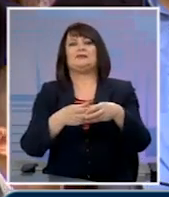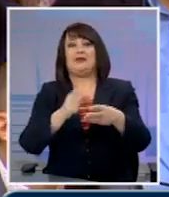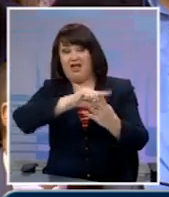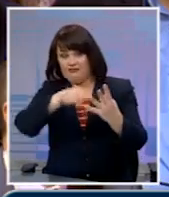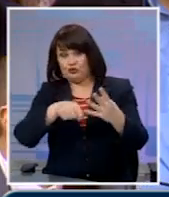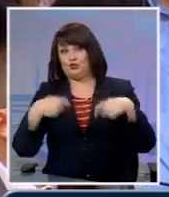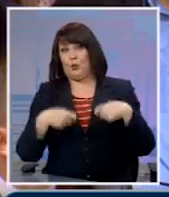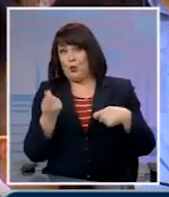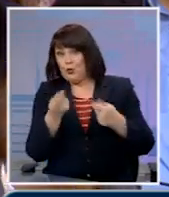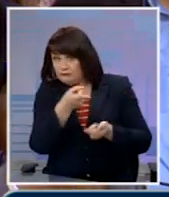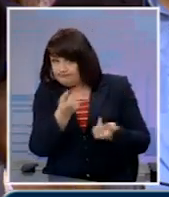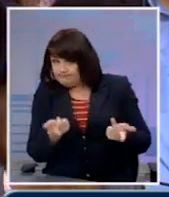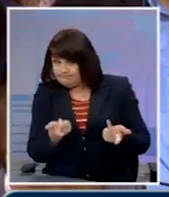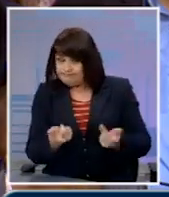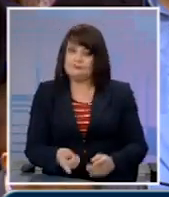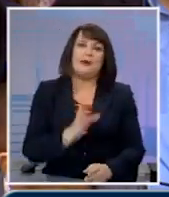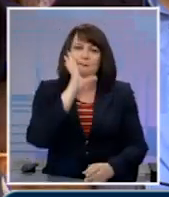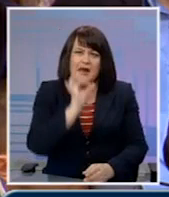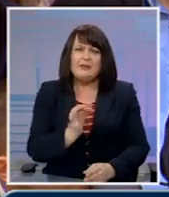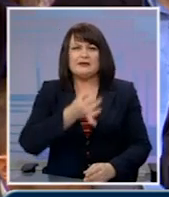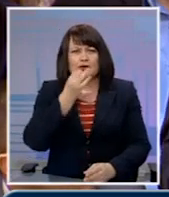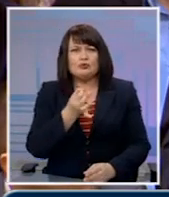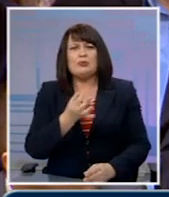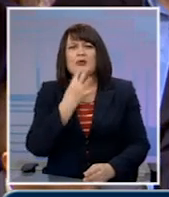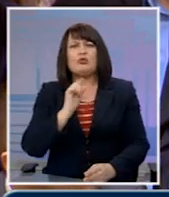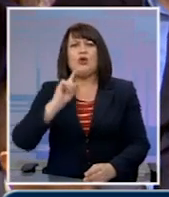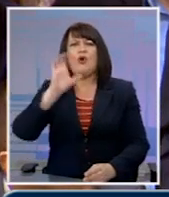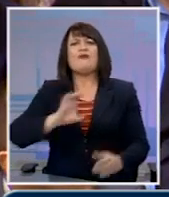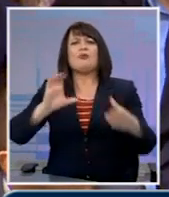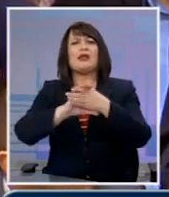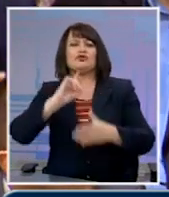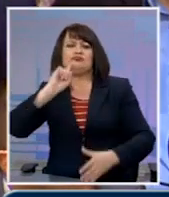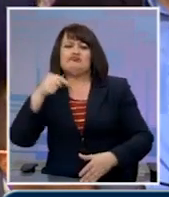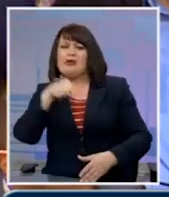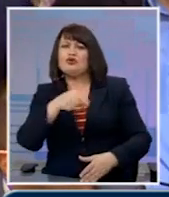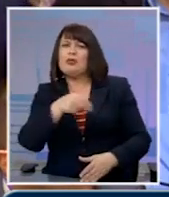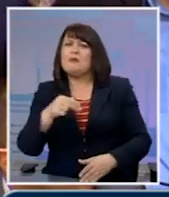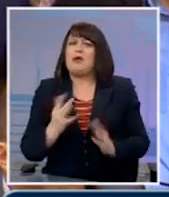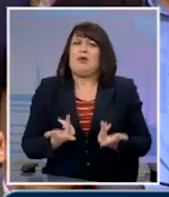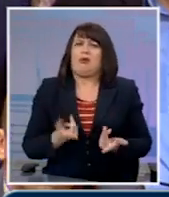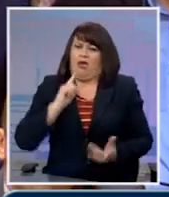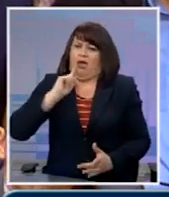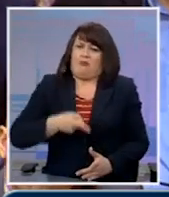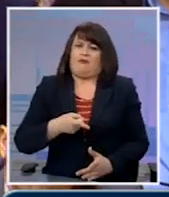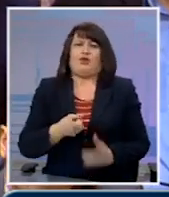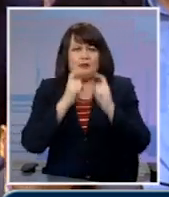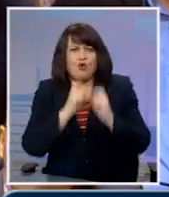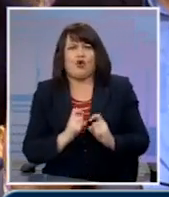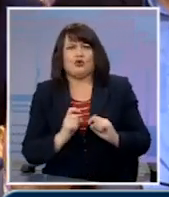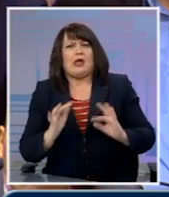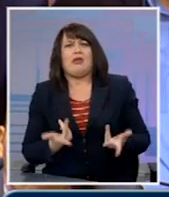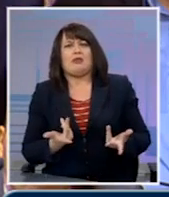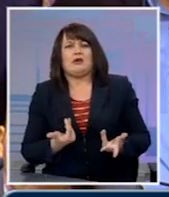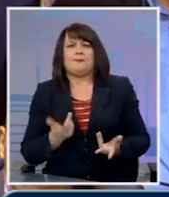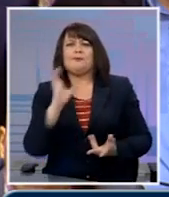είμαστε ειλικρινείς γιατί να μας το επιβάλει αυτό η ευρωπαϊκή ένωση γιατί η ευρωπαϊκή ένωση να